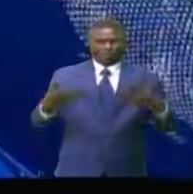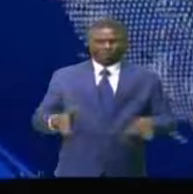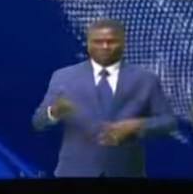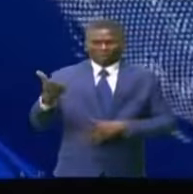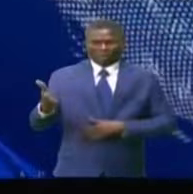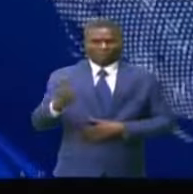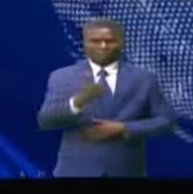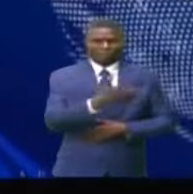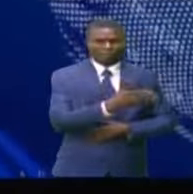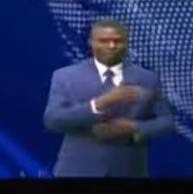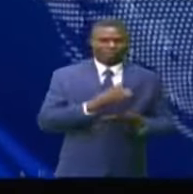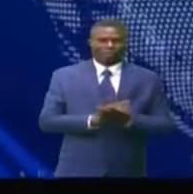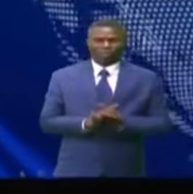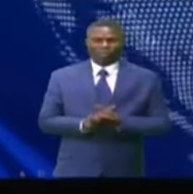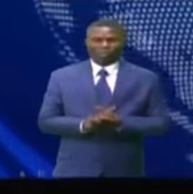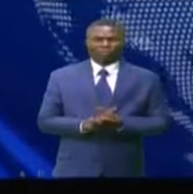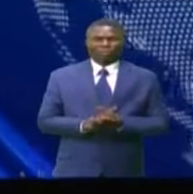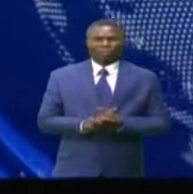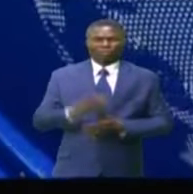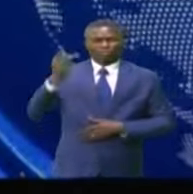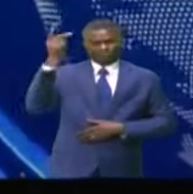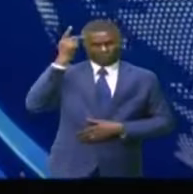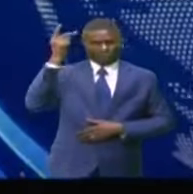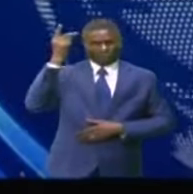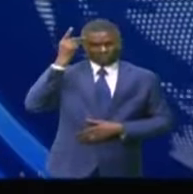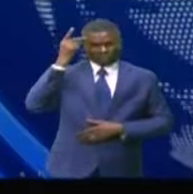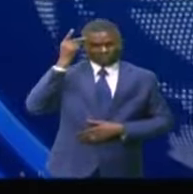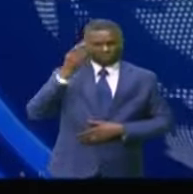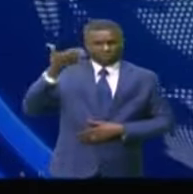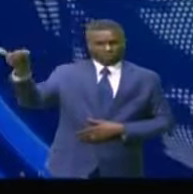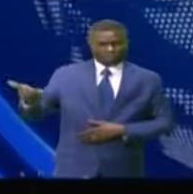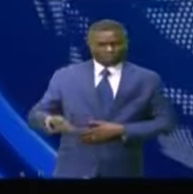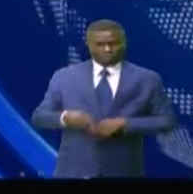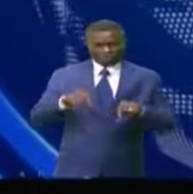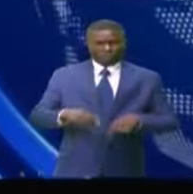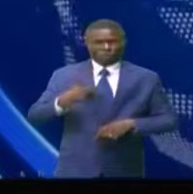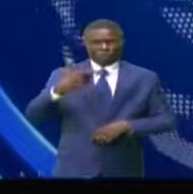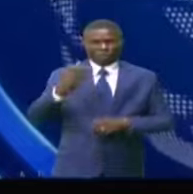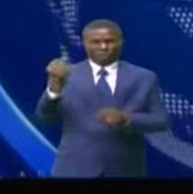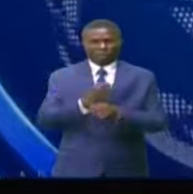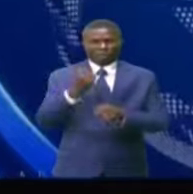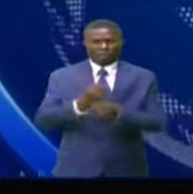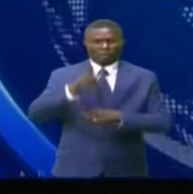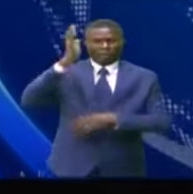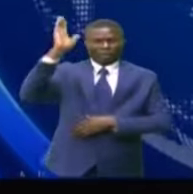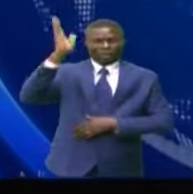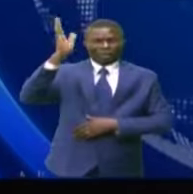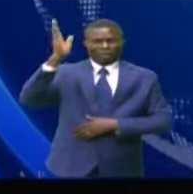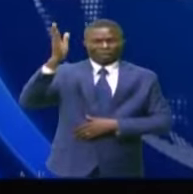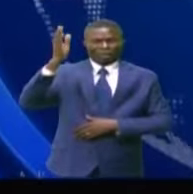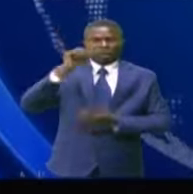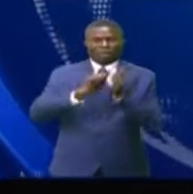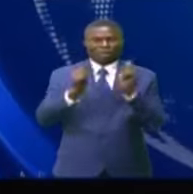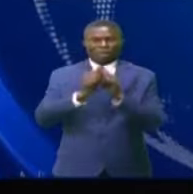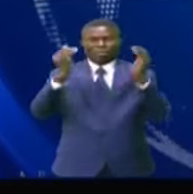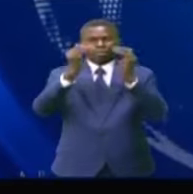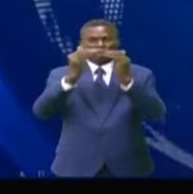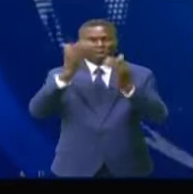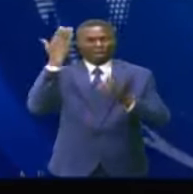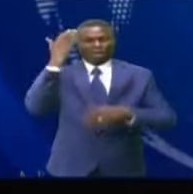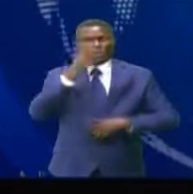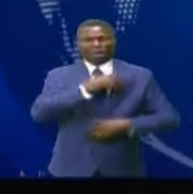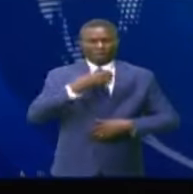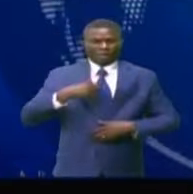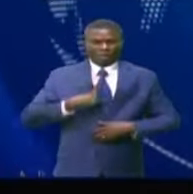clôturée. Et pour terminer, Kinshasa a accueilli ce mardi les travaux de la conférence sur la masculinité positive